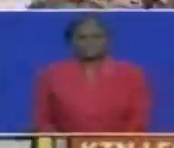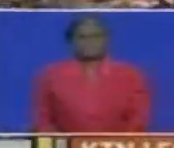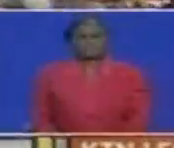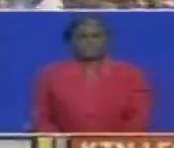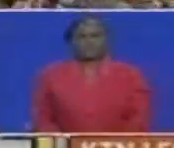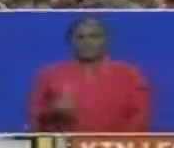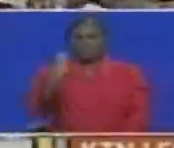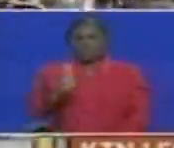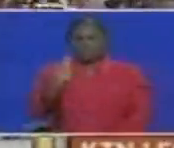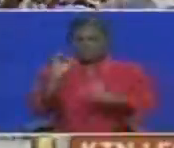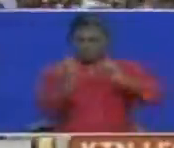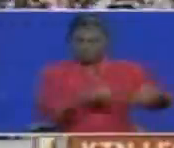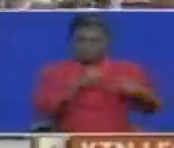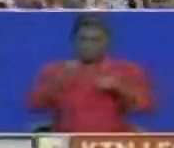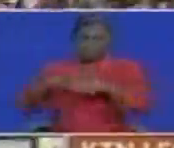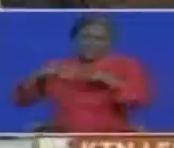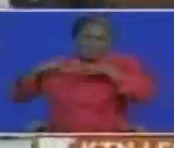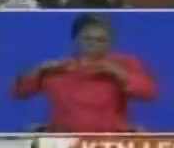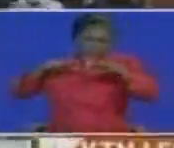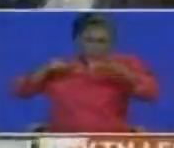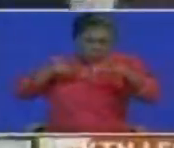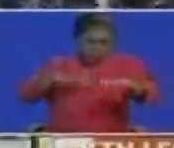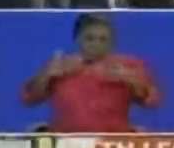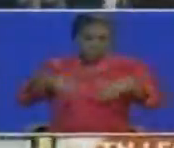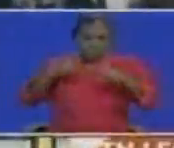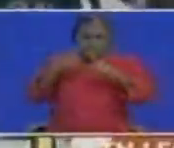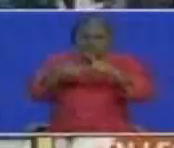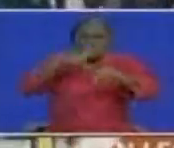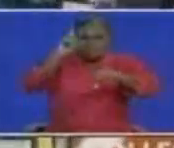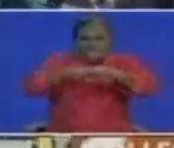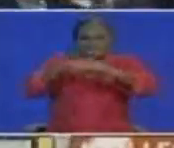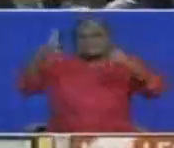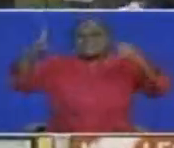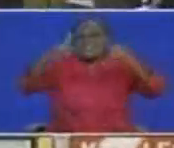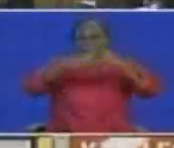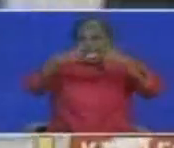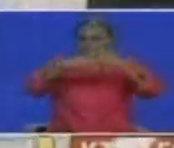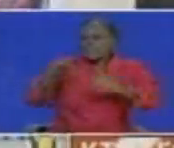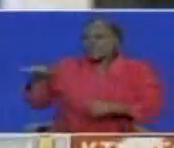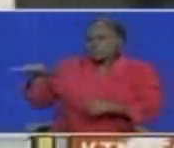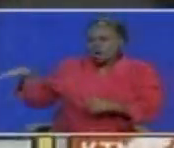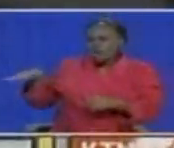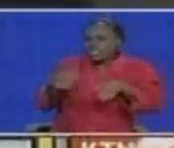Uwanja wa Uhuru Park ulifurika wananchi walioanza kumiminika kuanzia saa 3 za asubuhi kumsubiri kiongozi wa